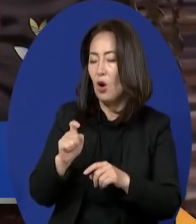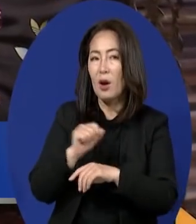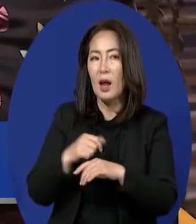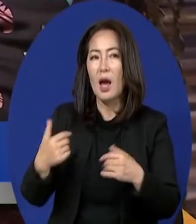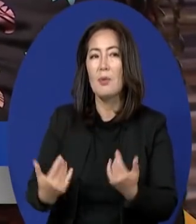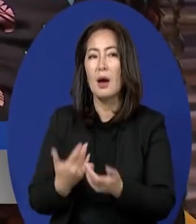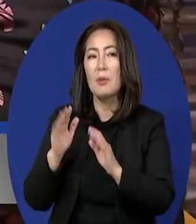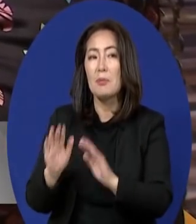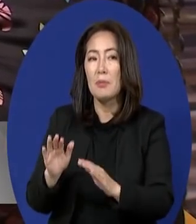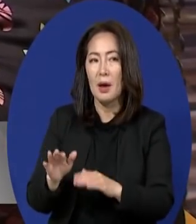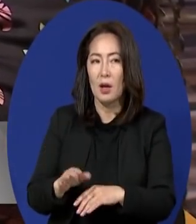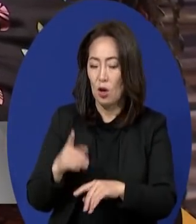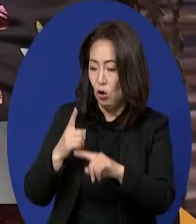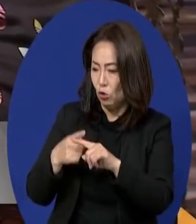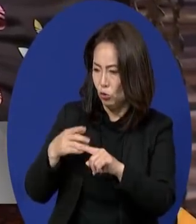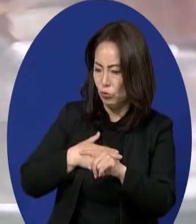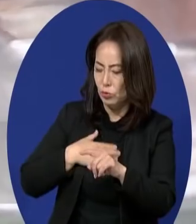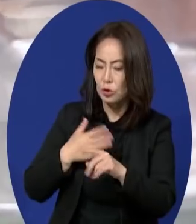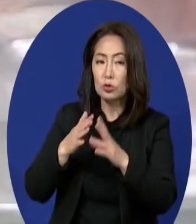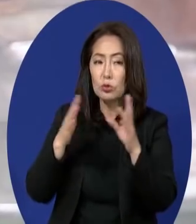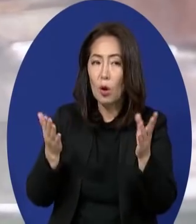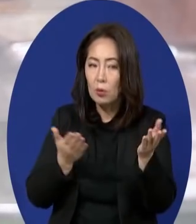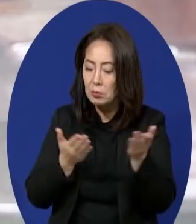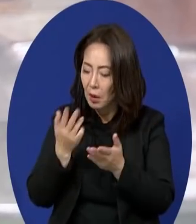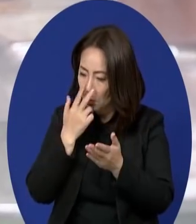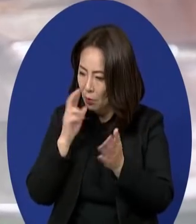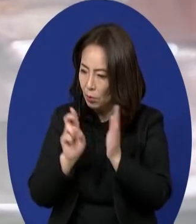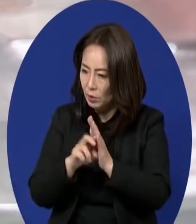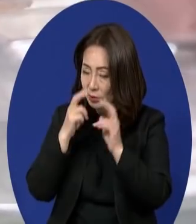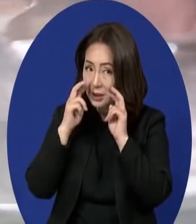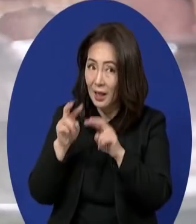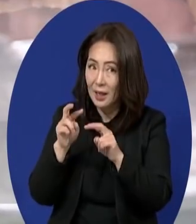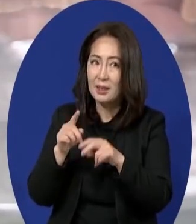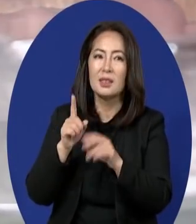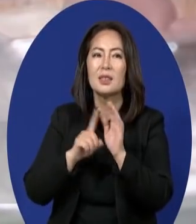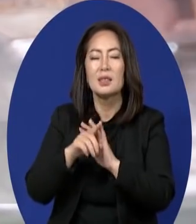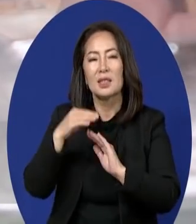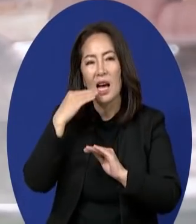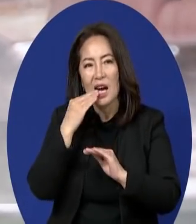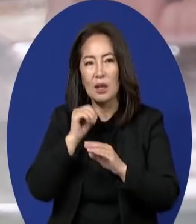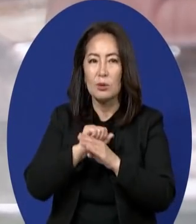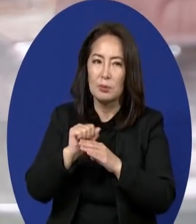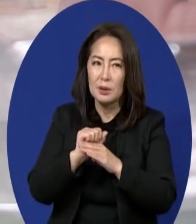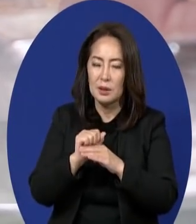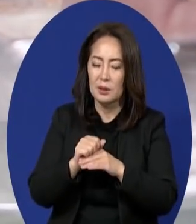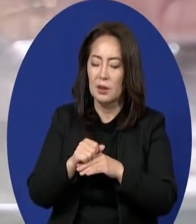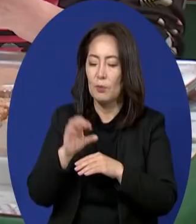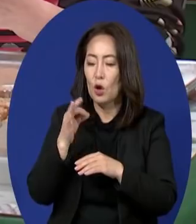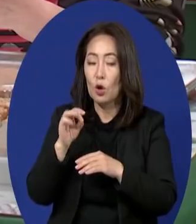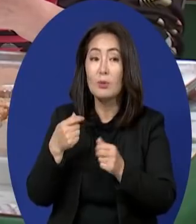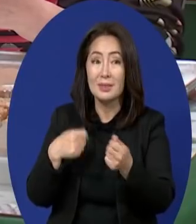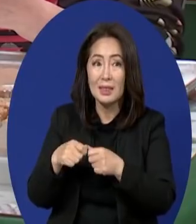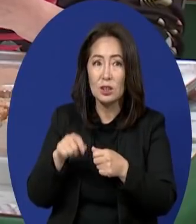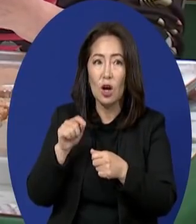суурьчээ. Ингээд тэр орон нутгад нь том зах зээл байгааг олж харсан байна. Эхэндээ ааруул идэгээ бэлтгэж загсаасан өрмөө борлуулдаг байсан